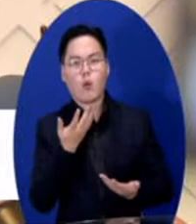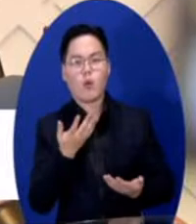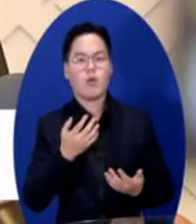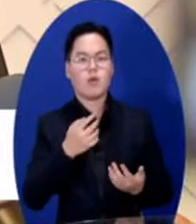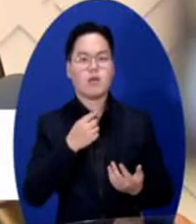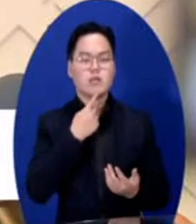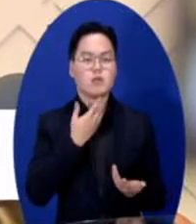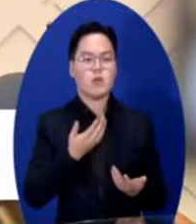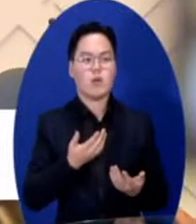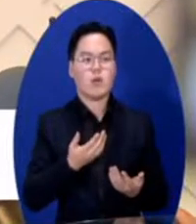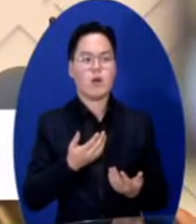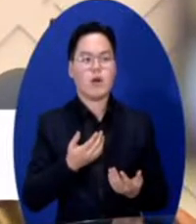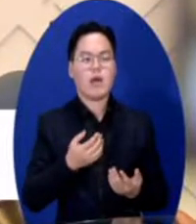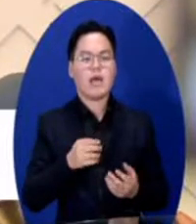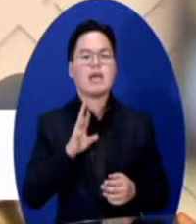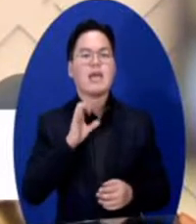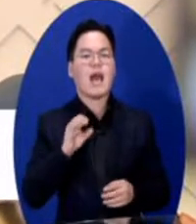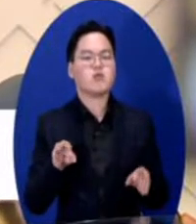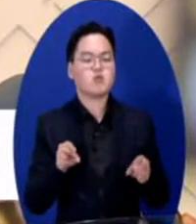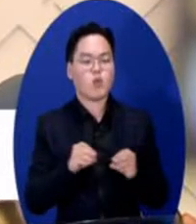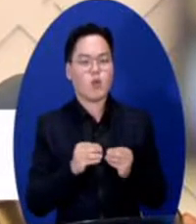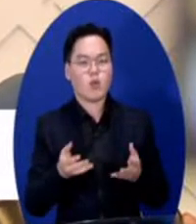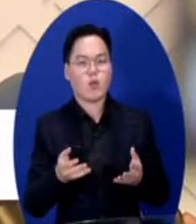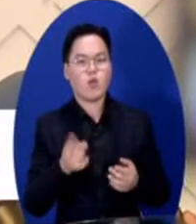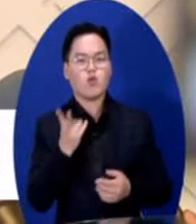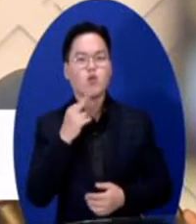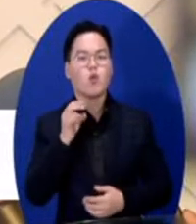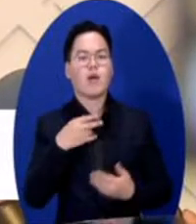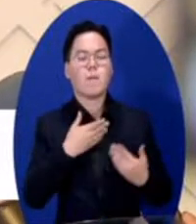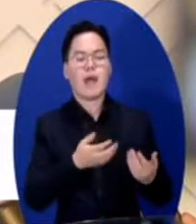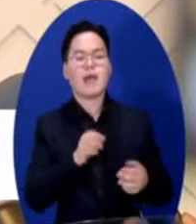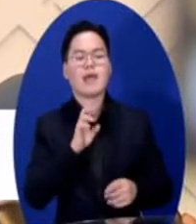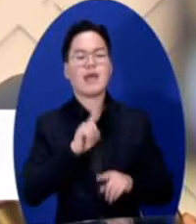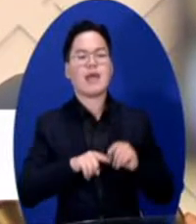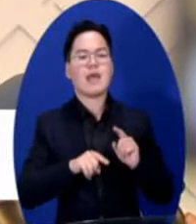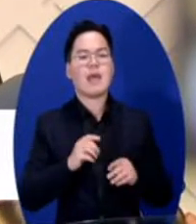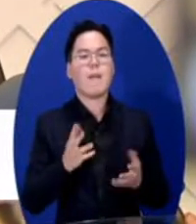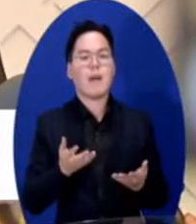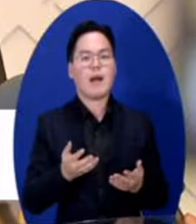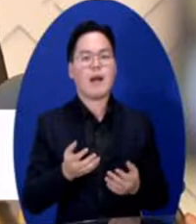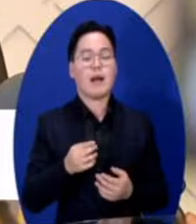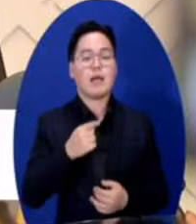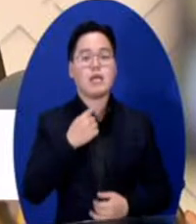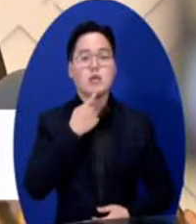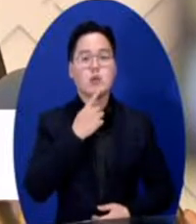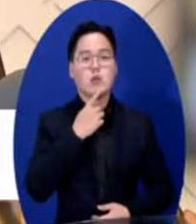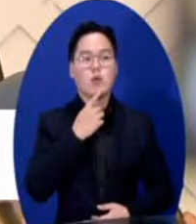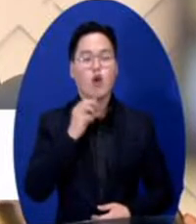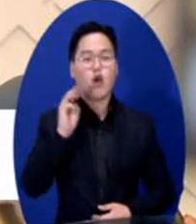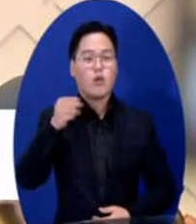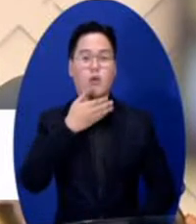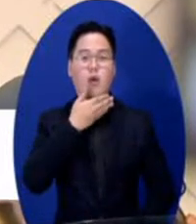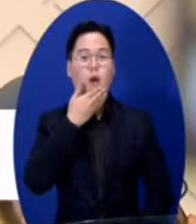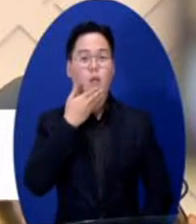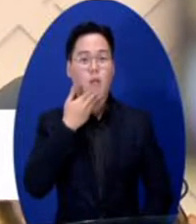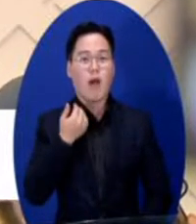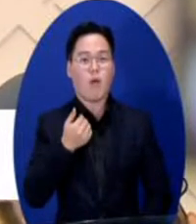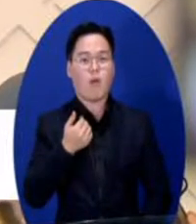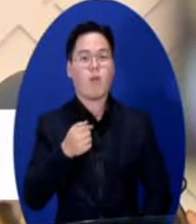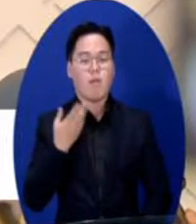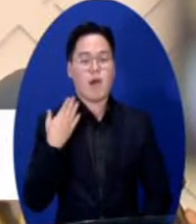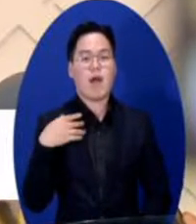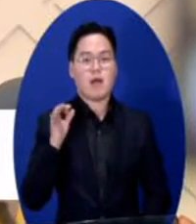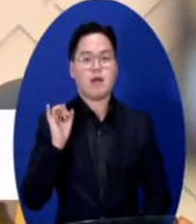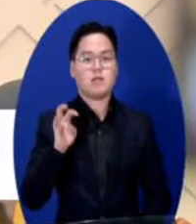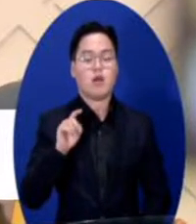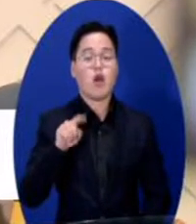багшийн хичээл нь хүрэхгүй байгаа яаж дүгнэхий. За тэгээ эргэх холбоотой яаж ажиллах гэдэг нь одоо маш одоо үл тодорхой байсан багхгүй. Тэгэхээр